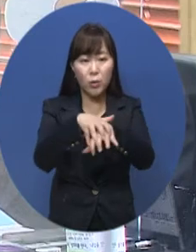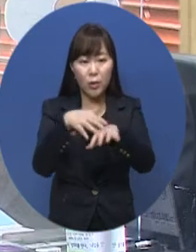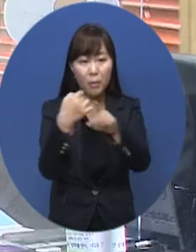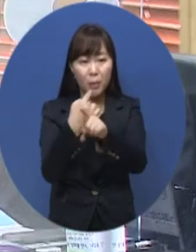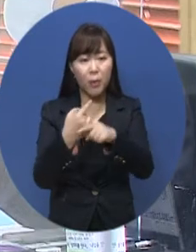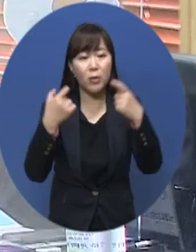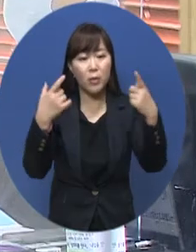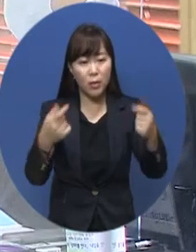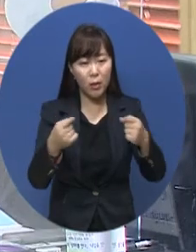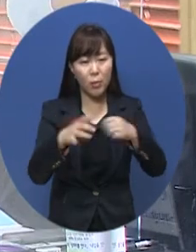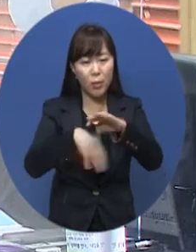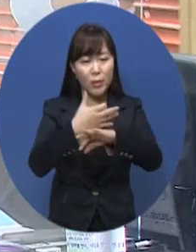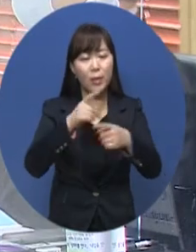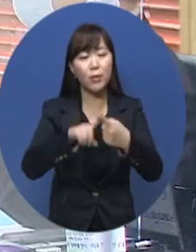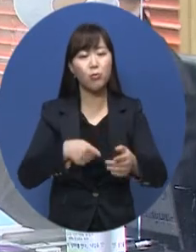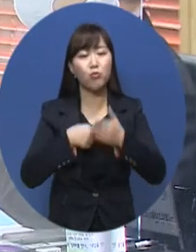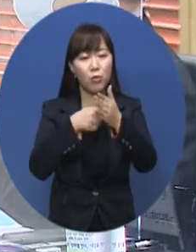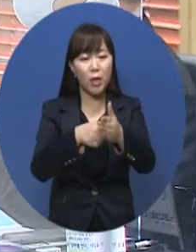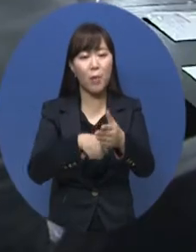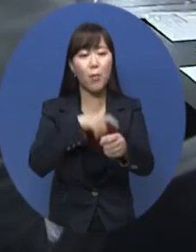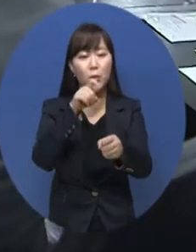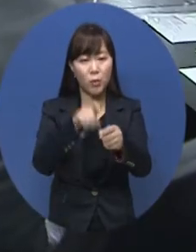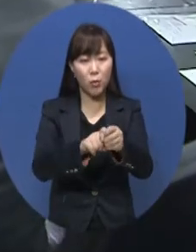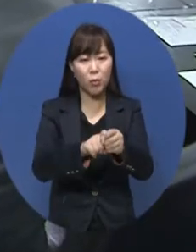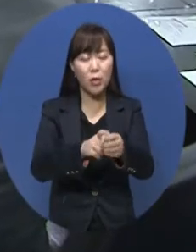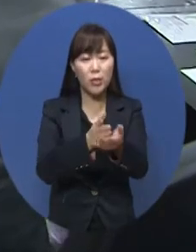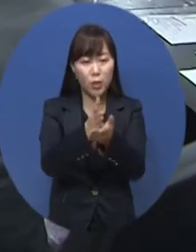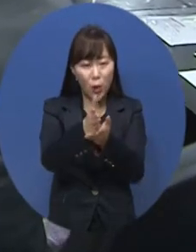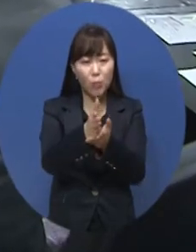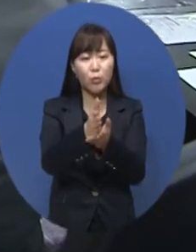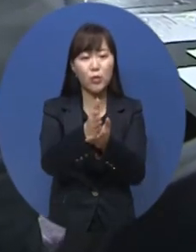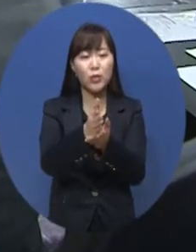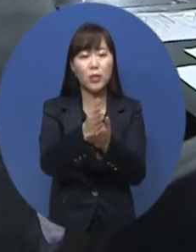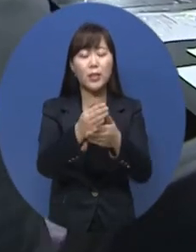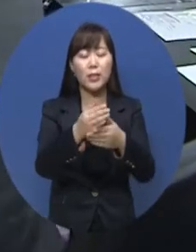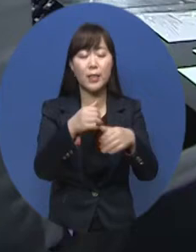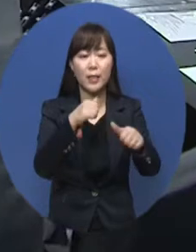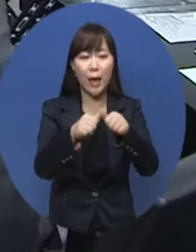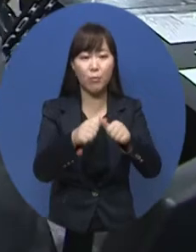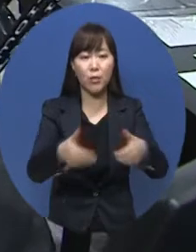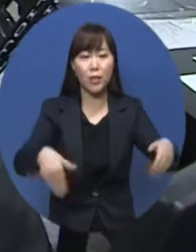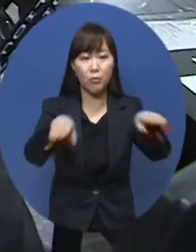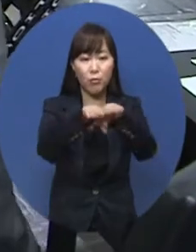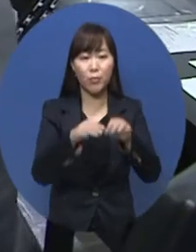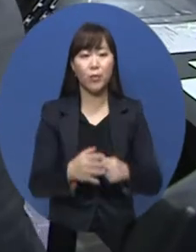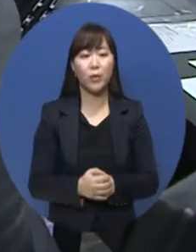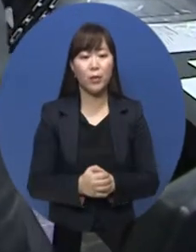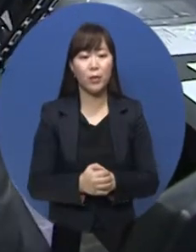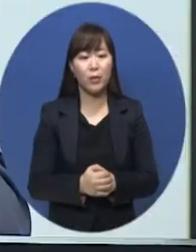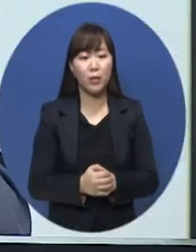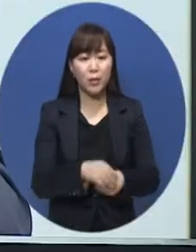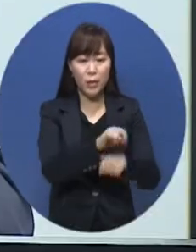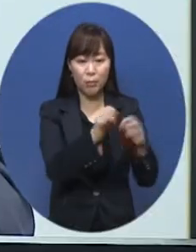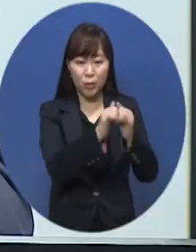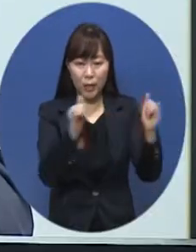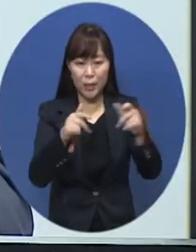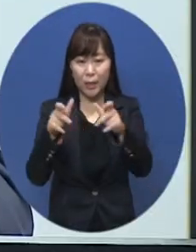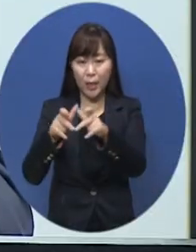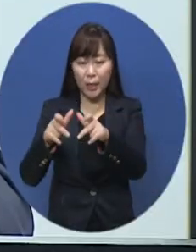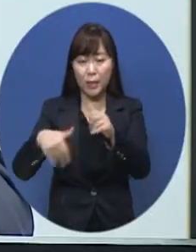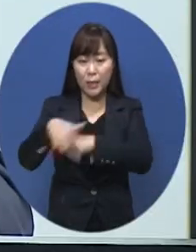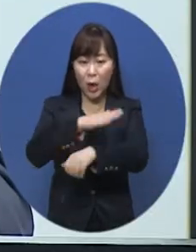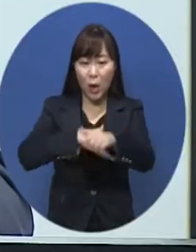등 혁신을 추진하기 위해 설립된 전문자문기구입니다. 실무자와 장애계 현장의 목소리를